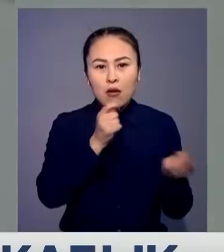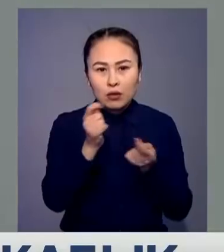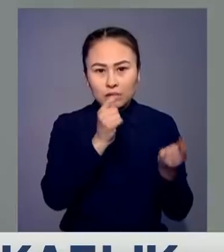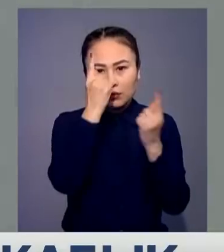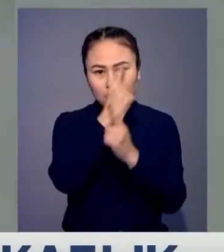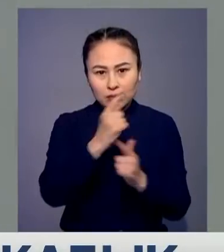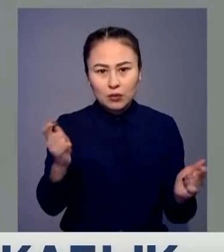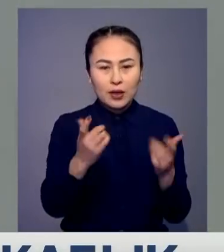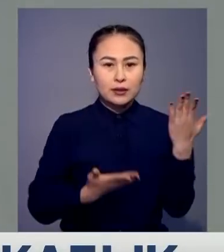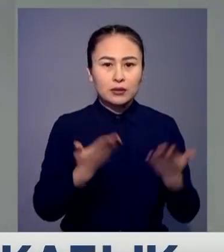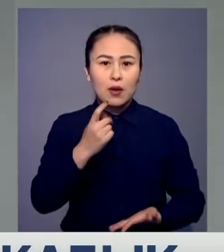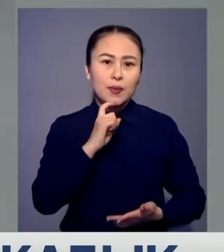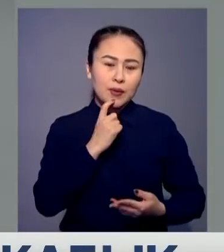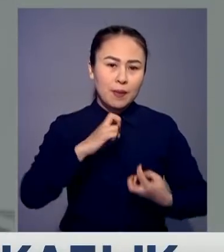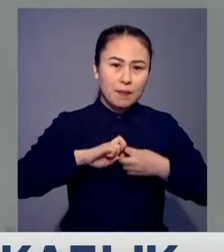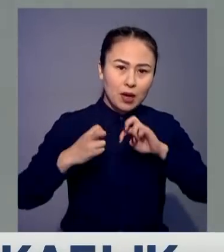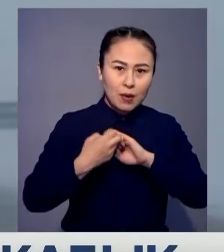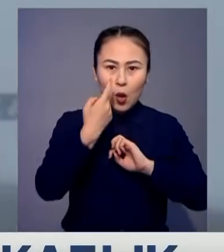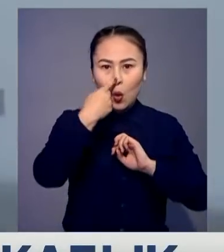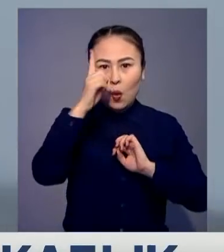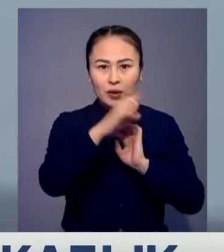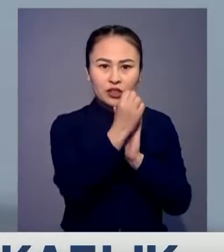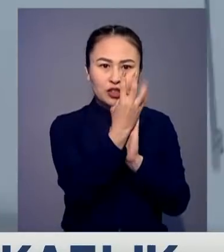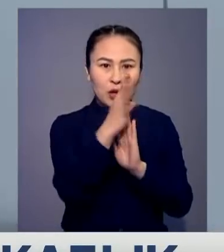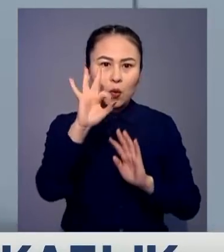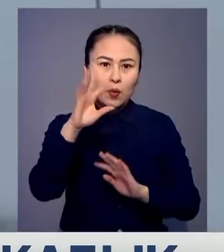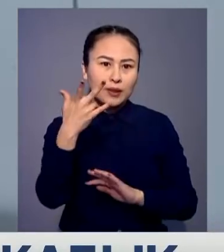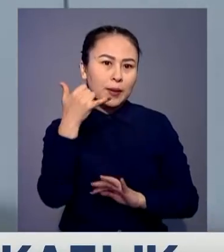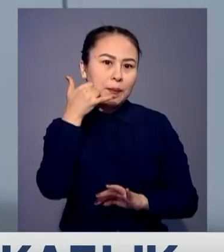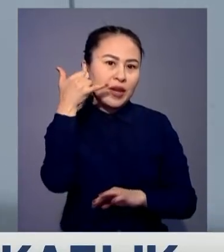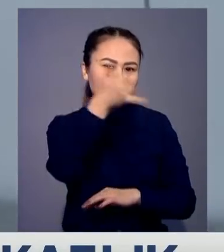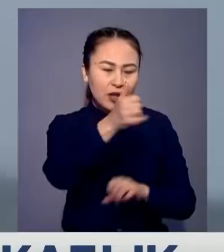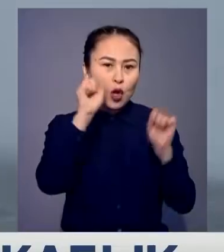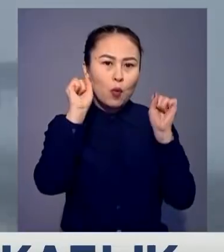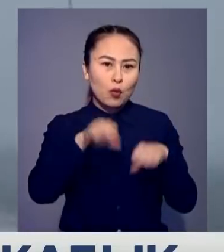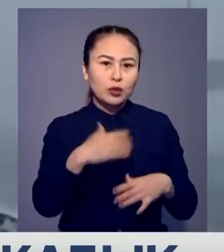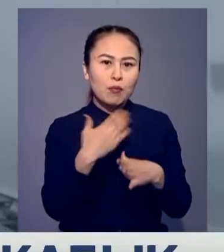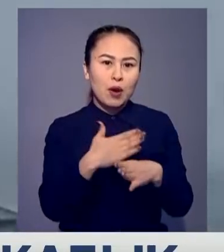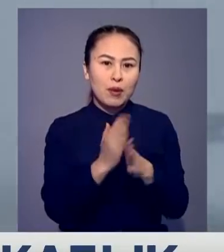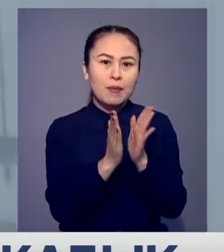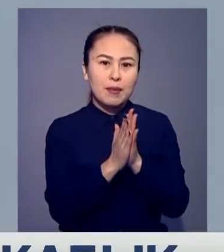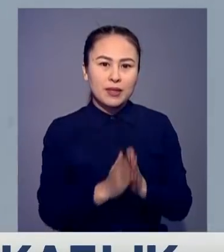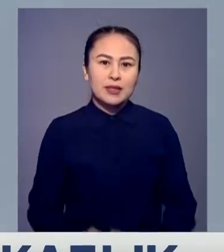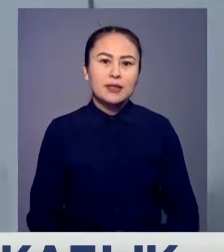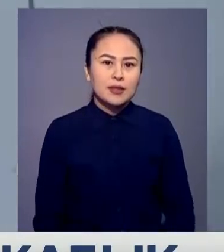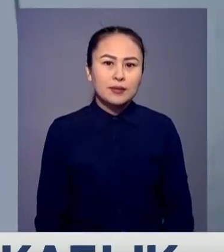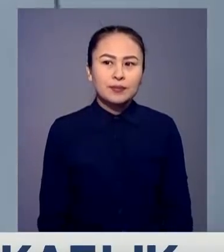шақырады. Қиындық туында қалған жағдайда 1403 қысқа телефон нөміріне қоңырау шалып, көмек сұрауға мүмкіндік